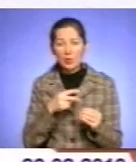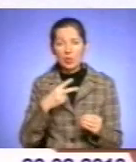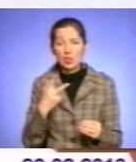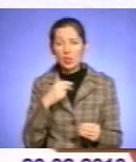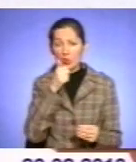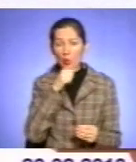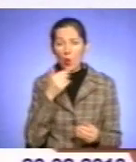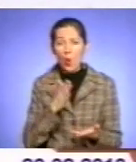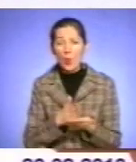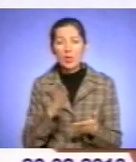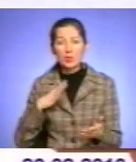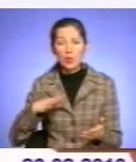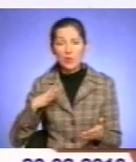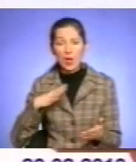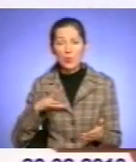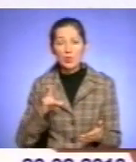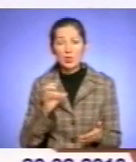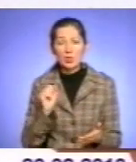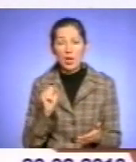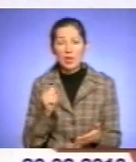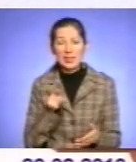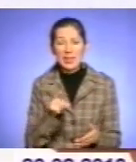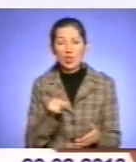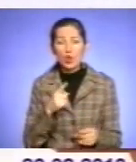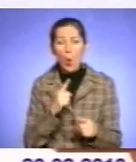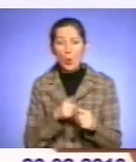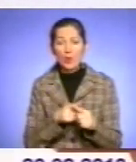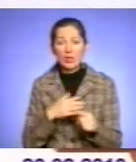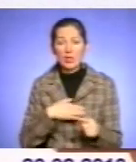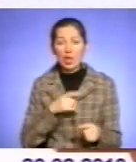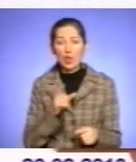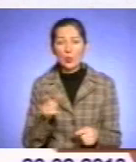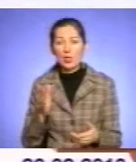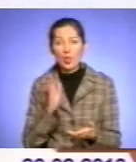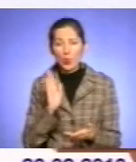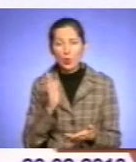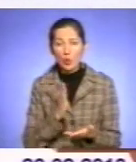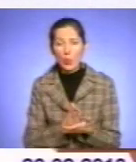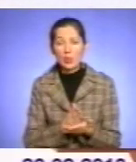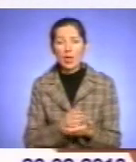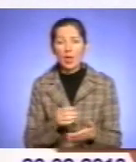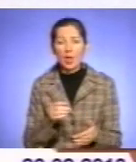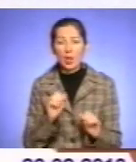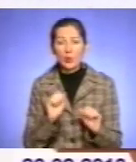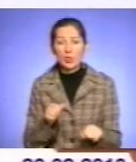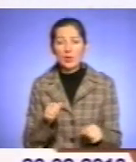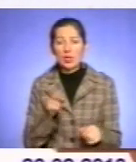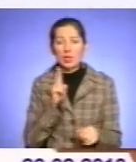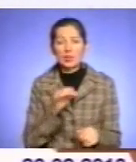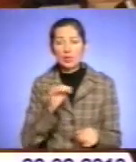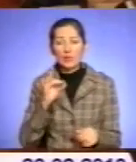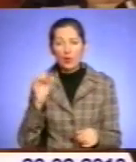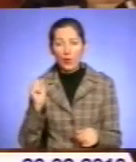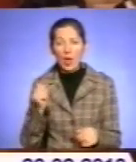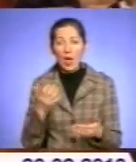ми сподіваємося на те, що половина наших громадян вже будуть мати доступ до цифрового ефірного телебачення